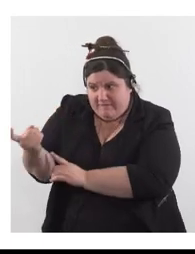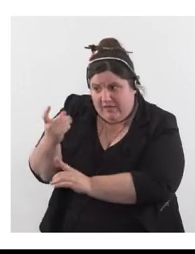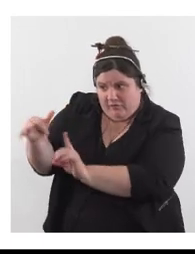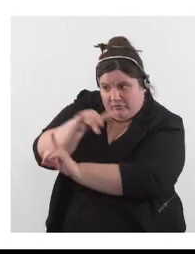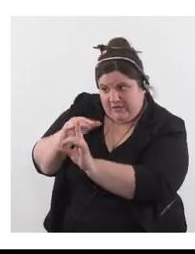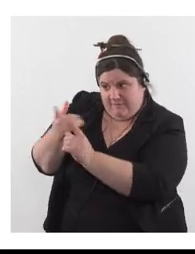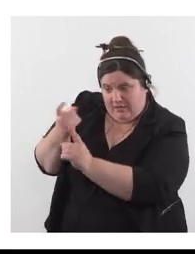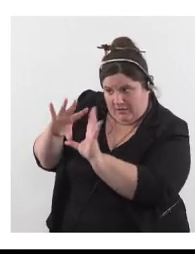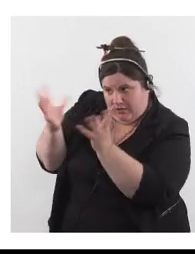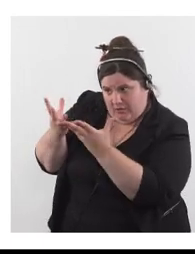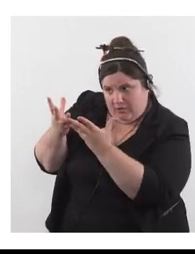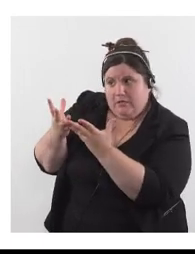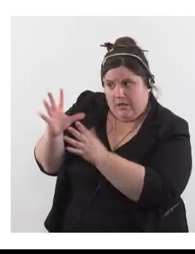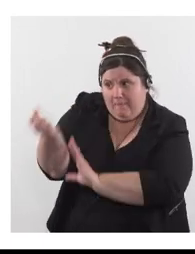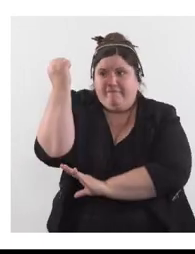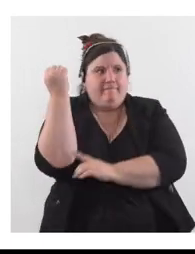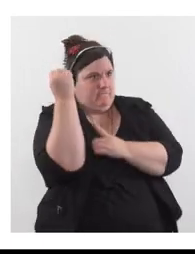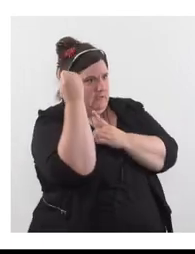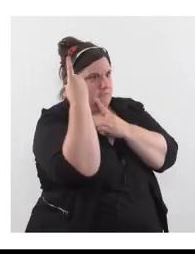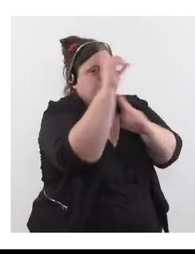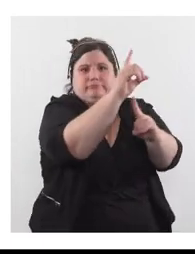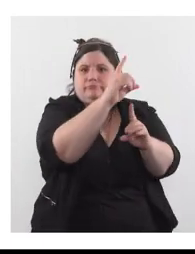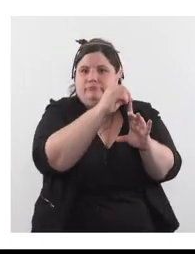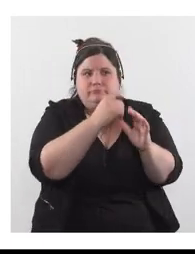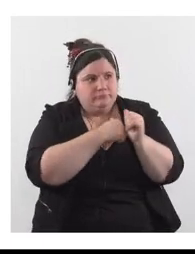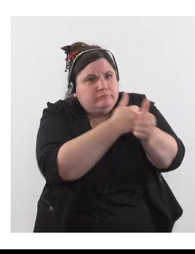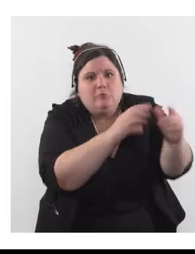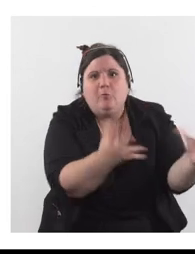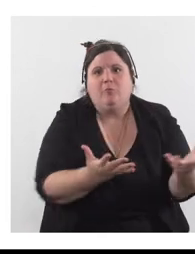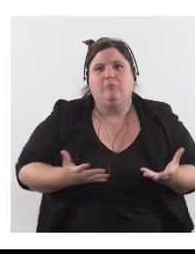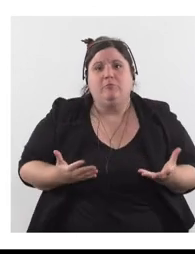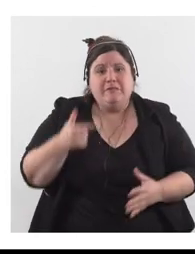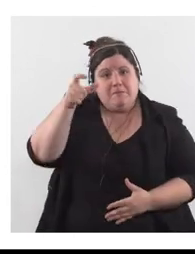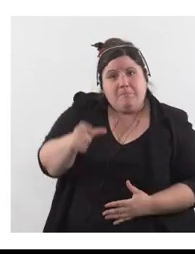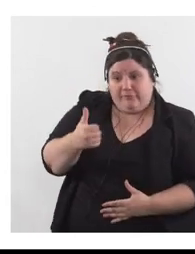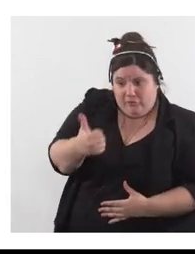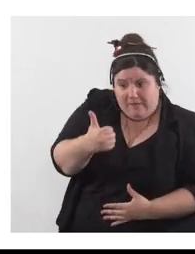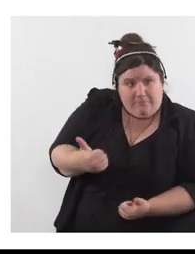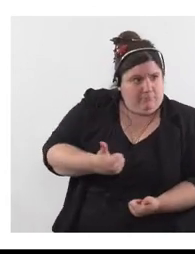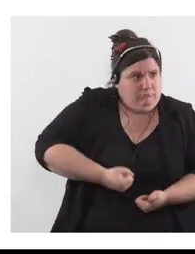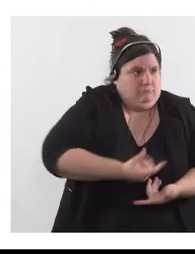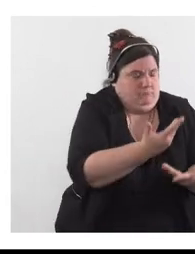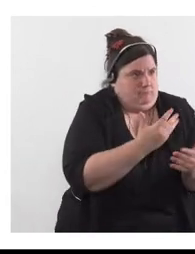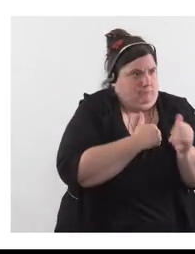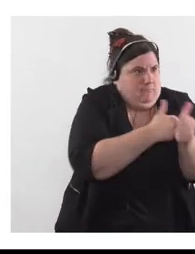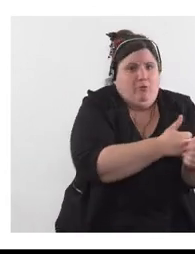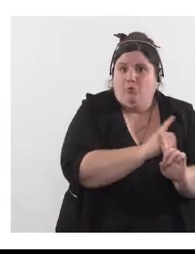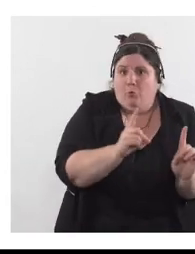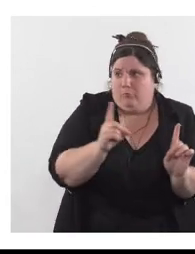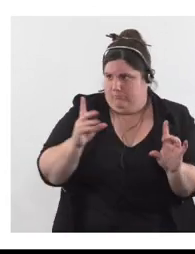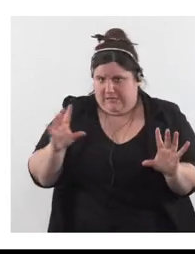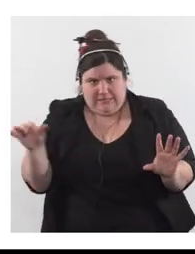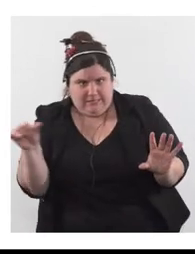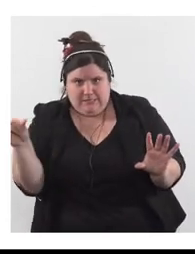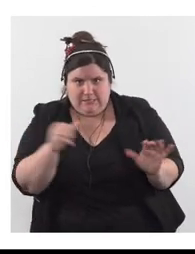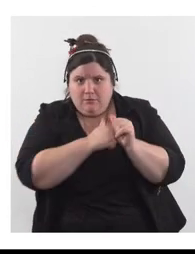reconnaître. Ça pose de multiples questions, hein. À qui est-ce qu'on s'adresse quand il y a une discrimination systémique ? Est-ce que c'est l'État en général ? Est-ce que